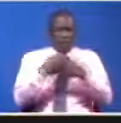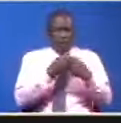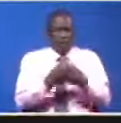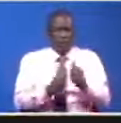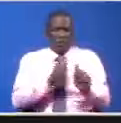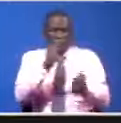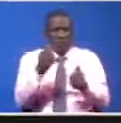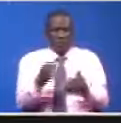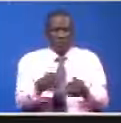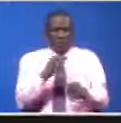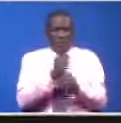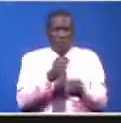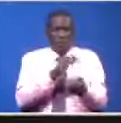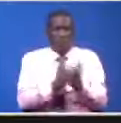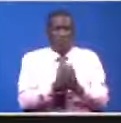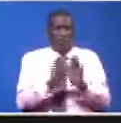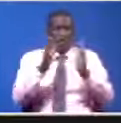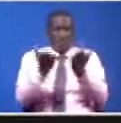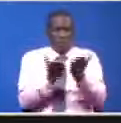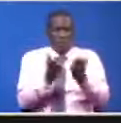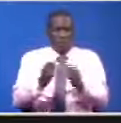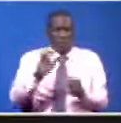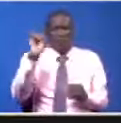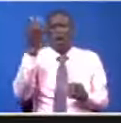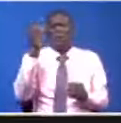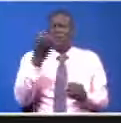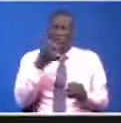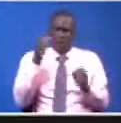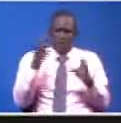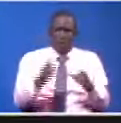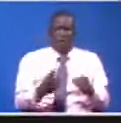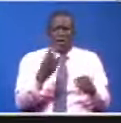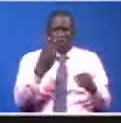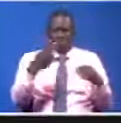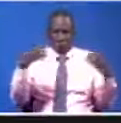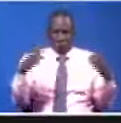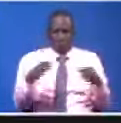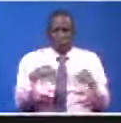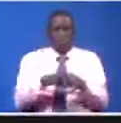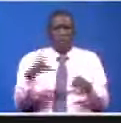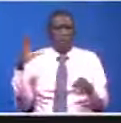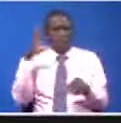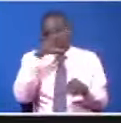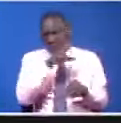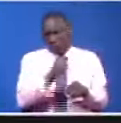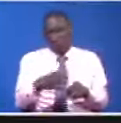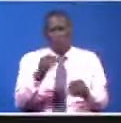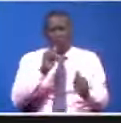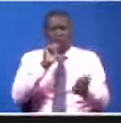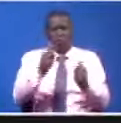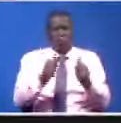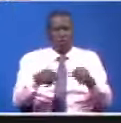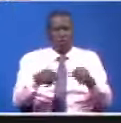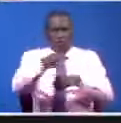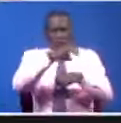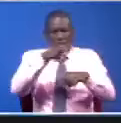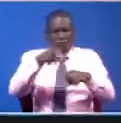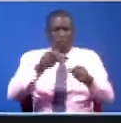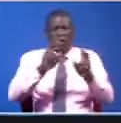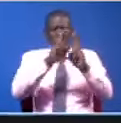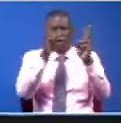kikubwa. Michuano hii ilifanyika bila huduma muhimu ya ambulensi. Timu mbili vile zilikosa kushiriki michuano ya